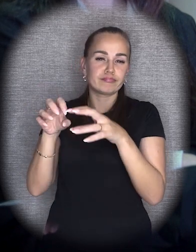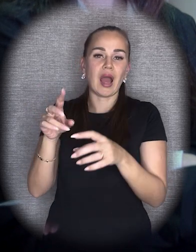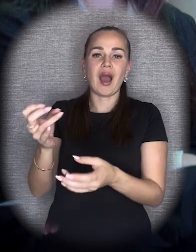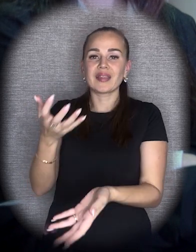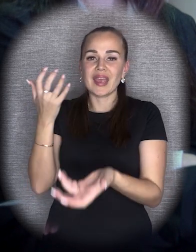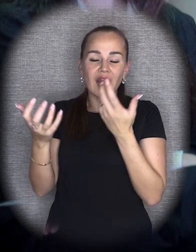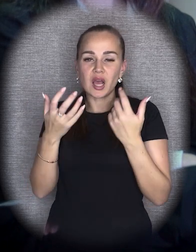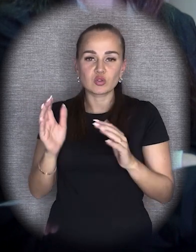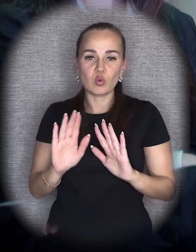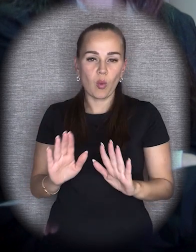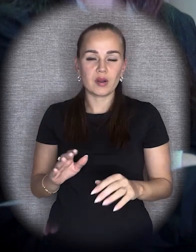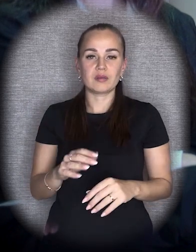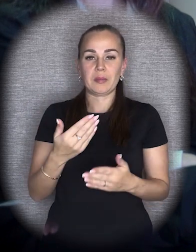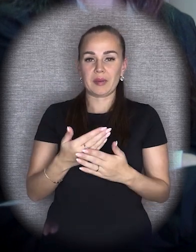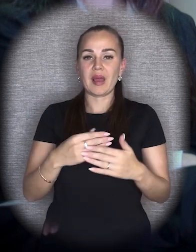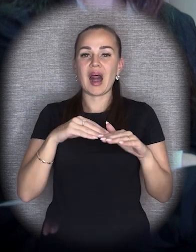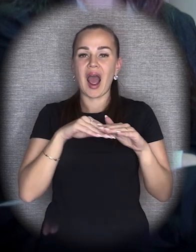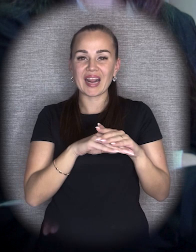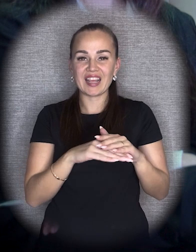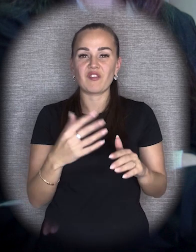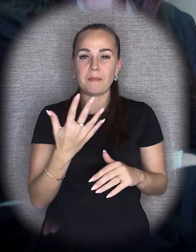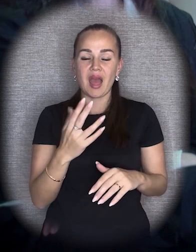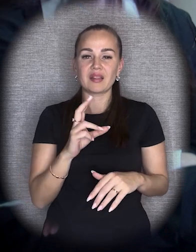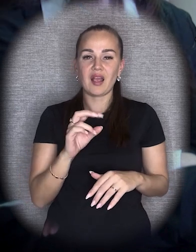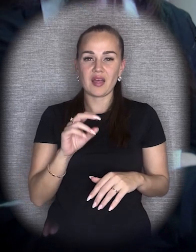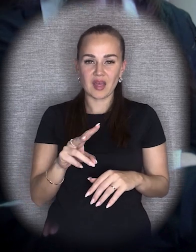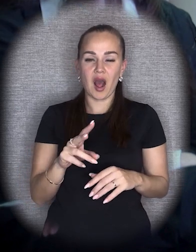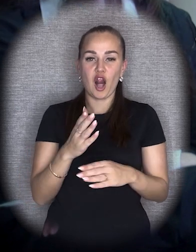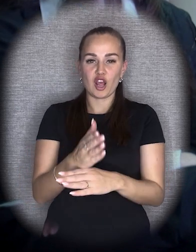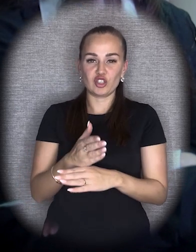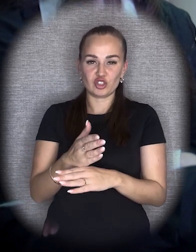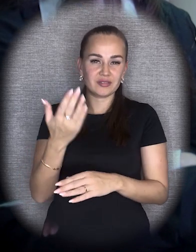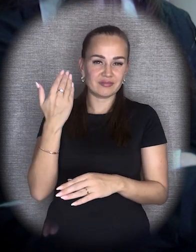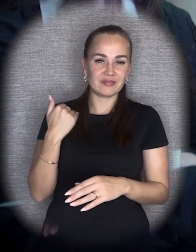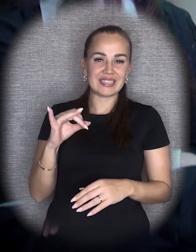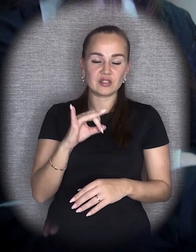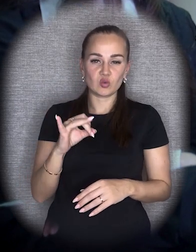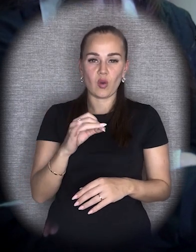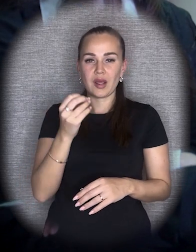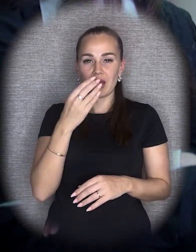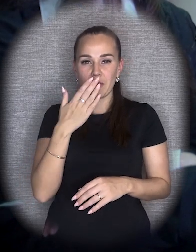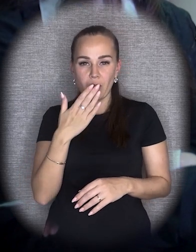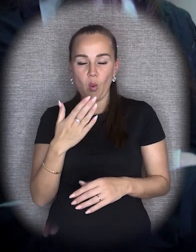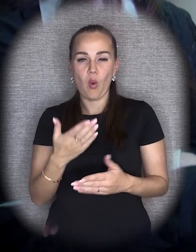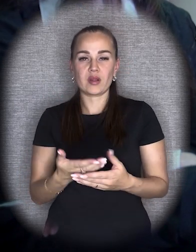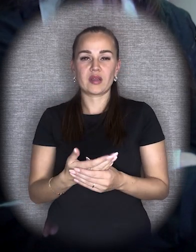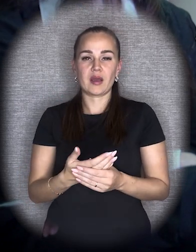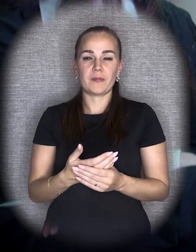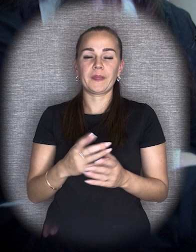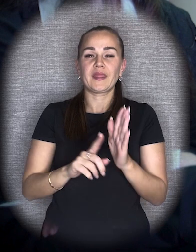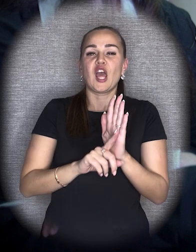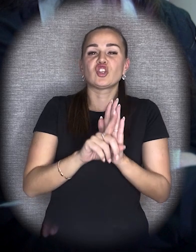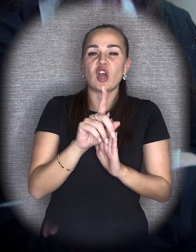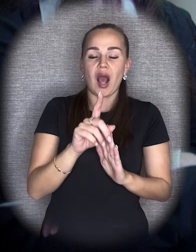немножко так отвлекаюсь, что в архиве Пятого канала лежит вся хроника Японии от начала зарождения кинематографа